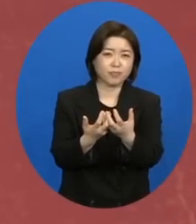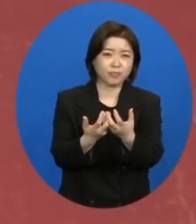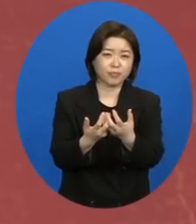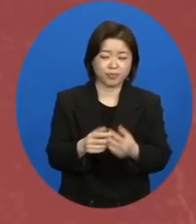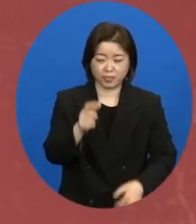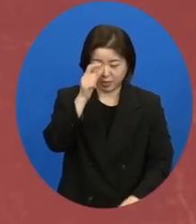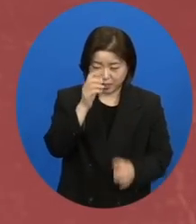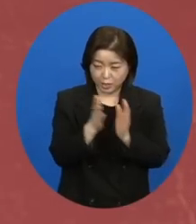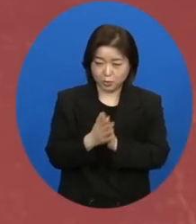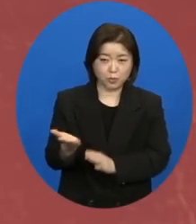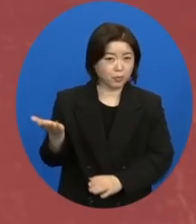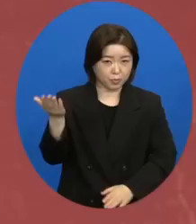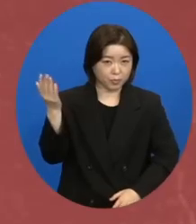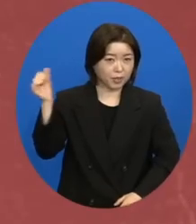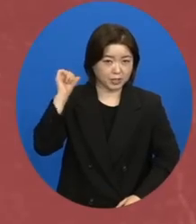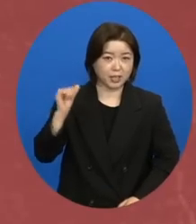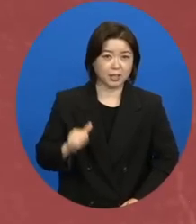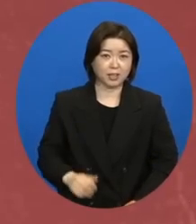기도하자고.